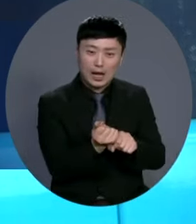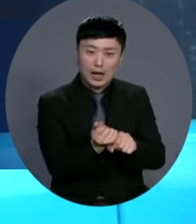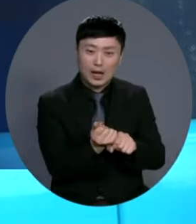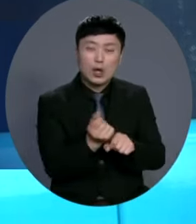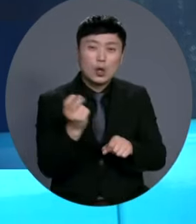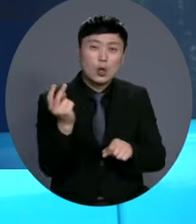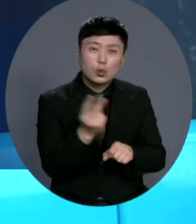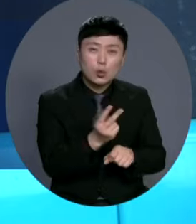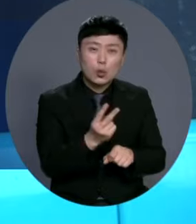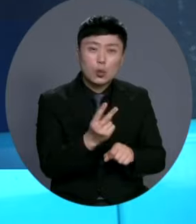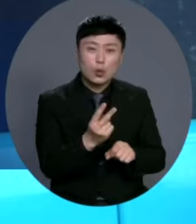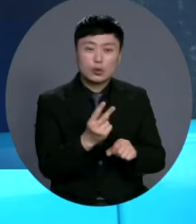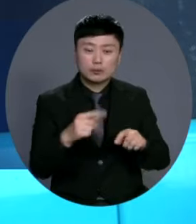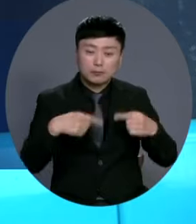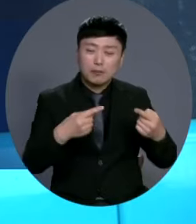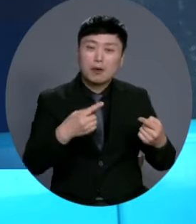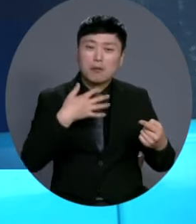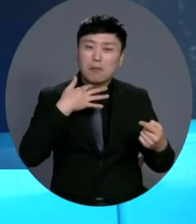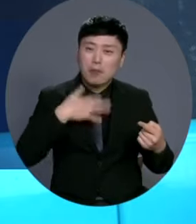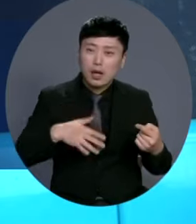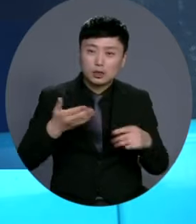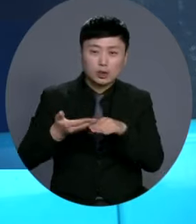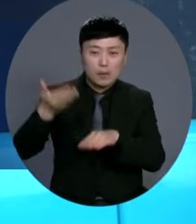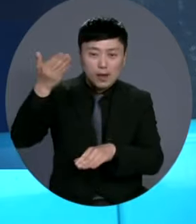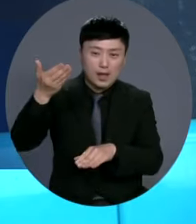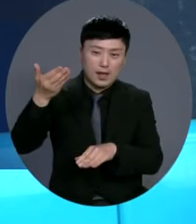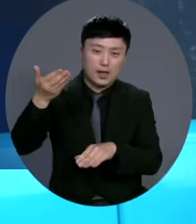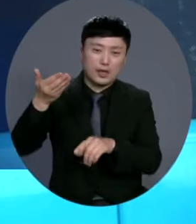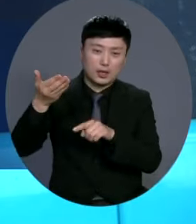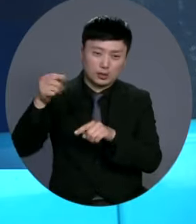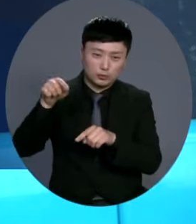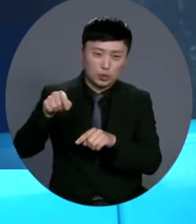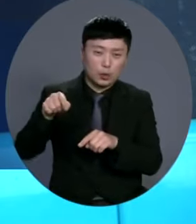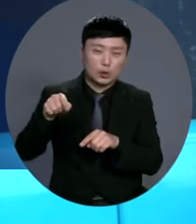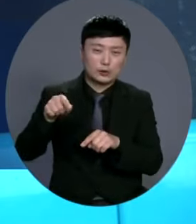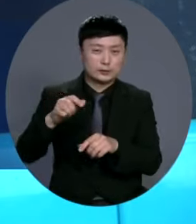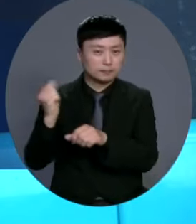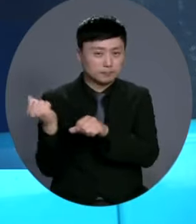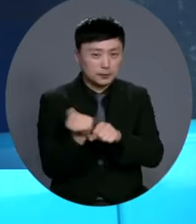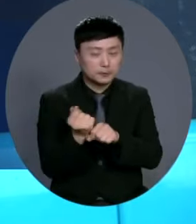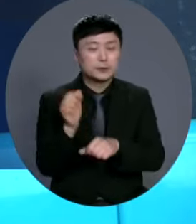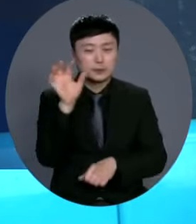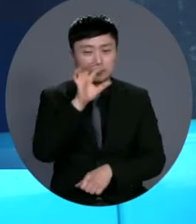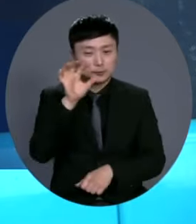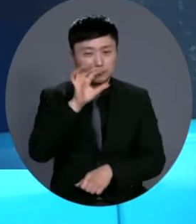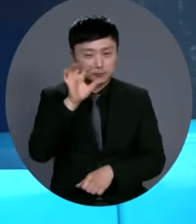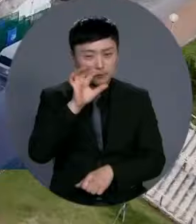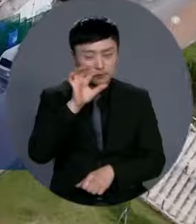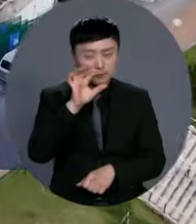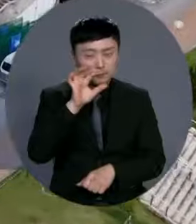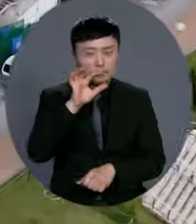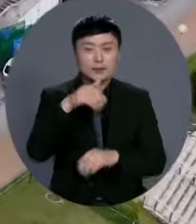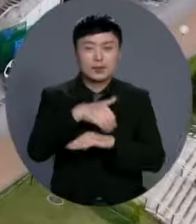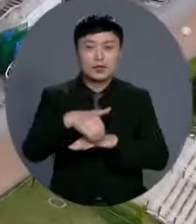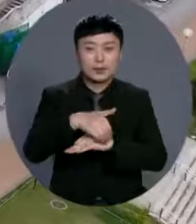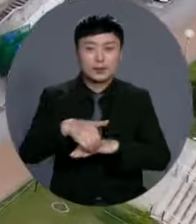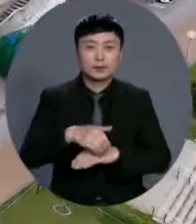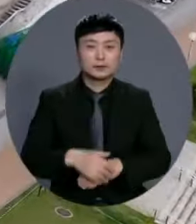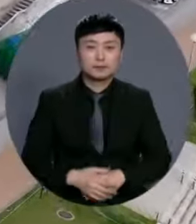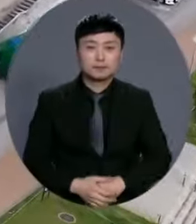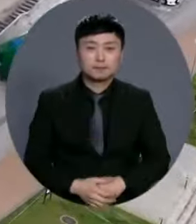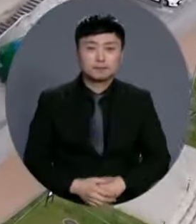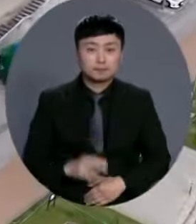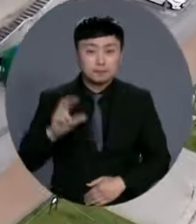이제 게임 안 나갔던 고참 선수들 위주로 실전 감각을 지금 끌어올리려고 그렇게 계획하고 있어요.